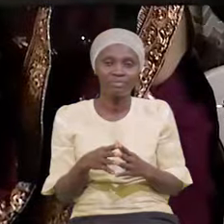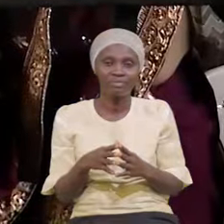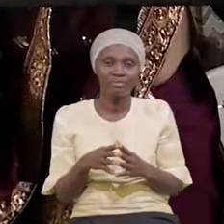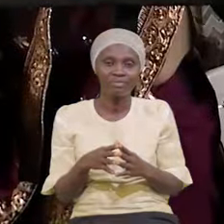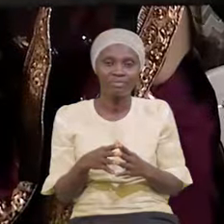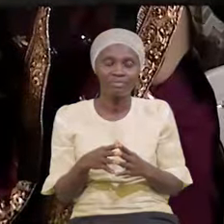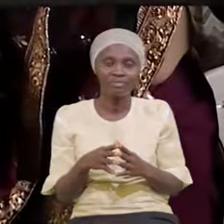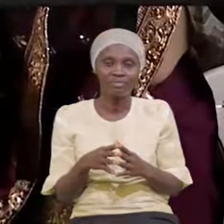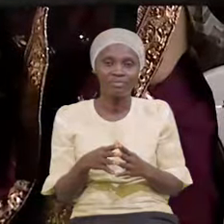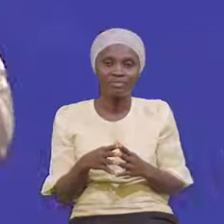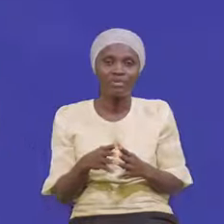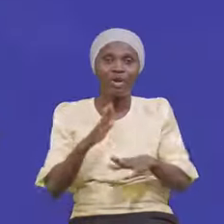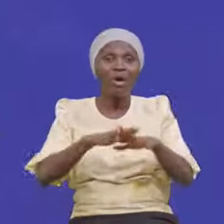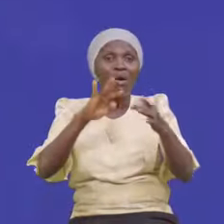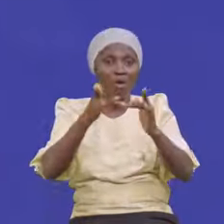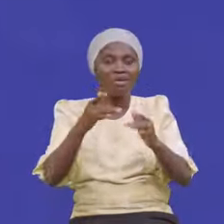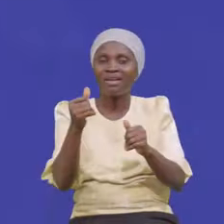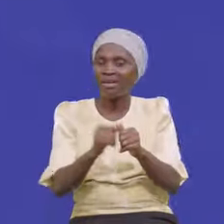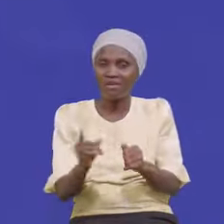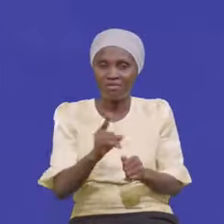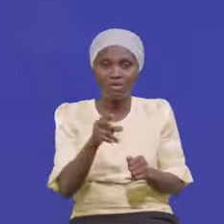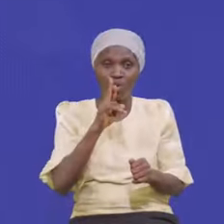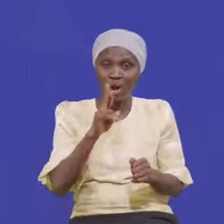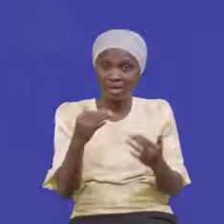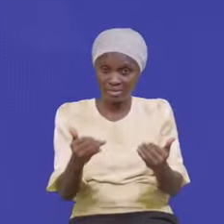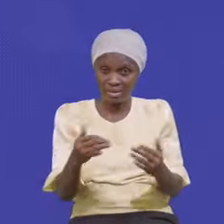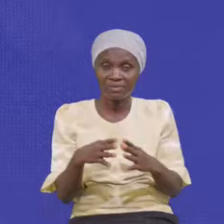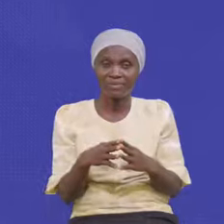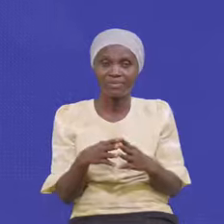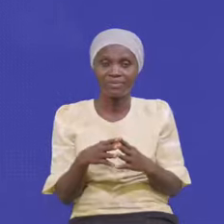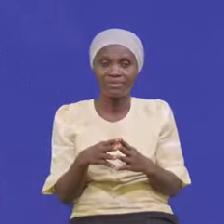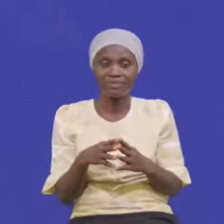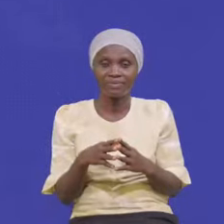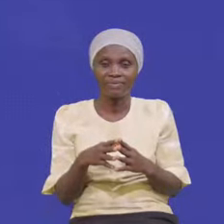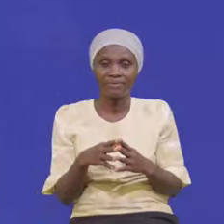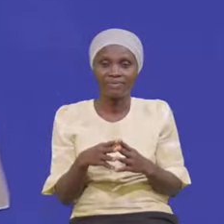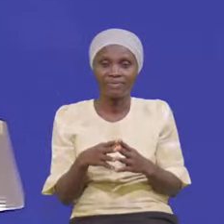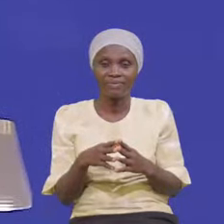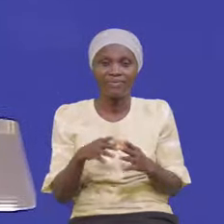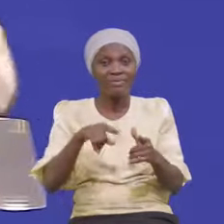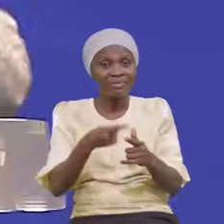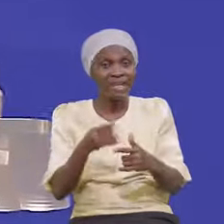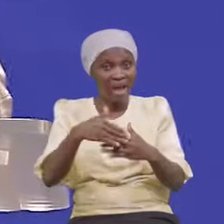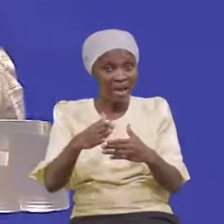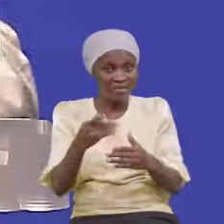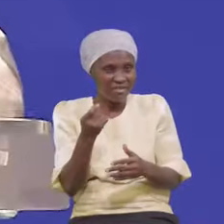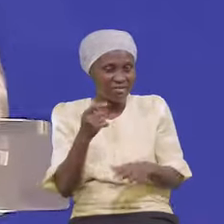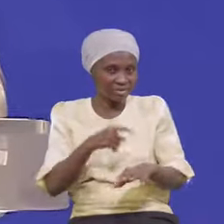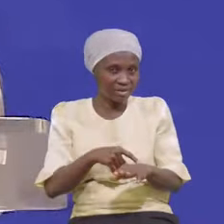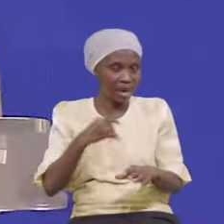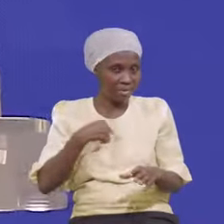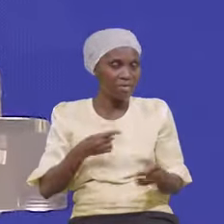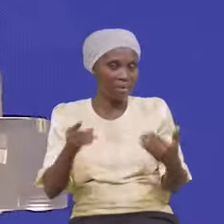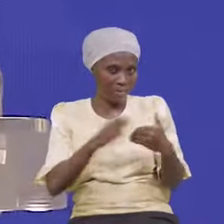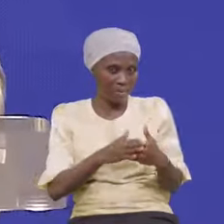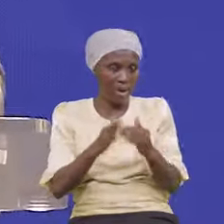on standing online anywhere everywhere you are ఆన్లైన్ లో ఉన్నా ఇక్కడ ఉన్నా అలాగే నిలిచి ఉండండి and then after a few minutes I'll come back and